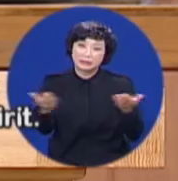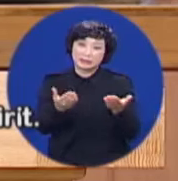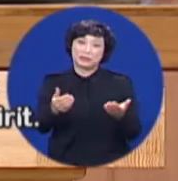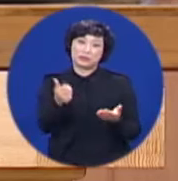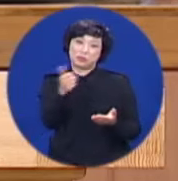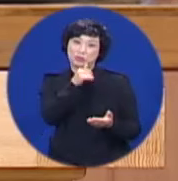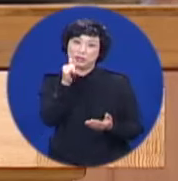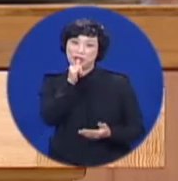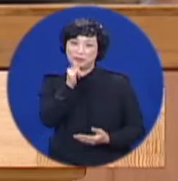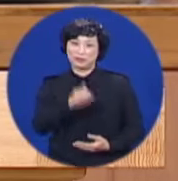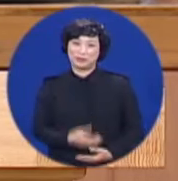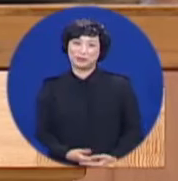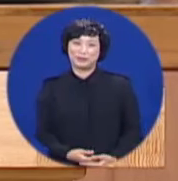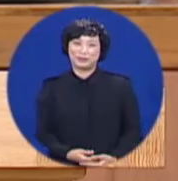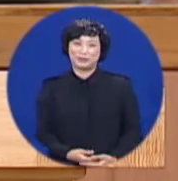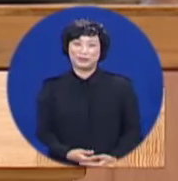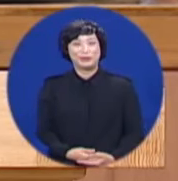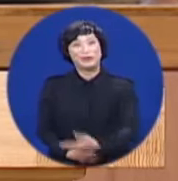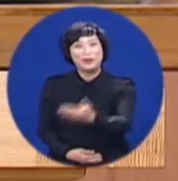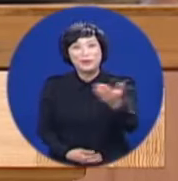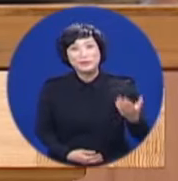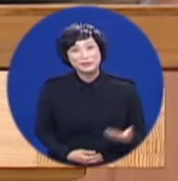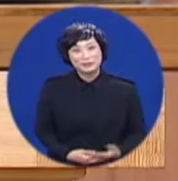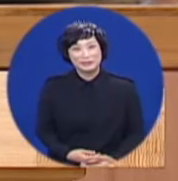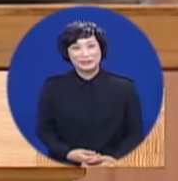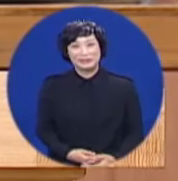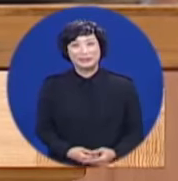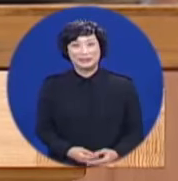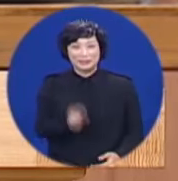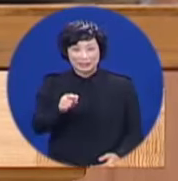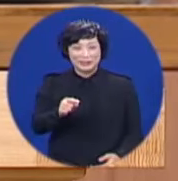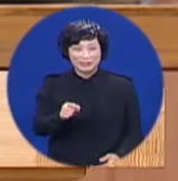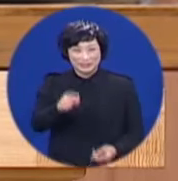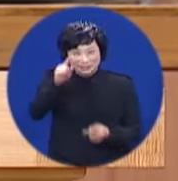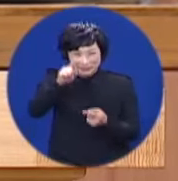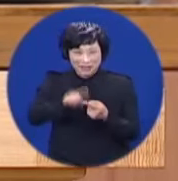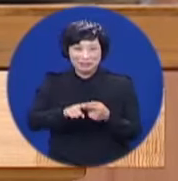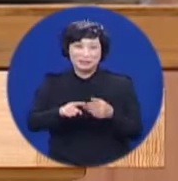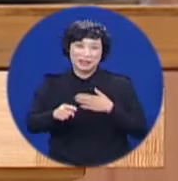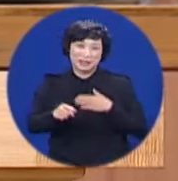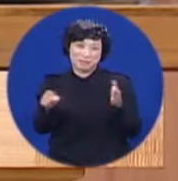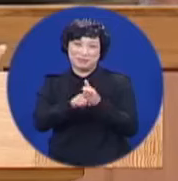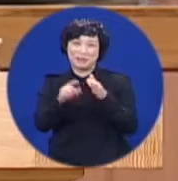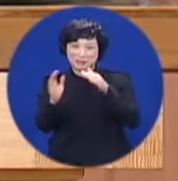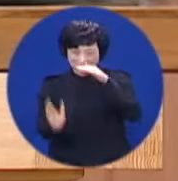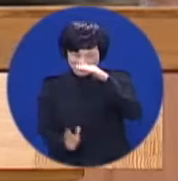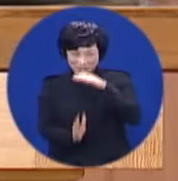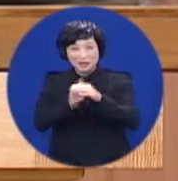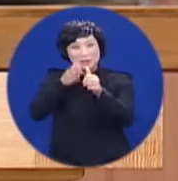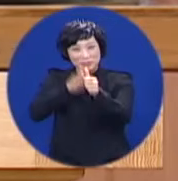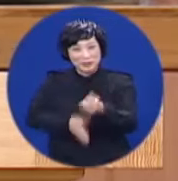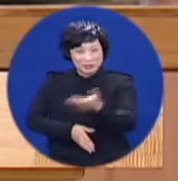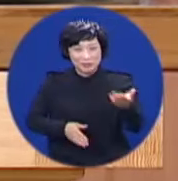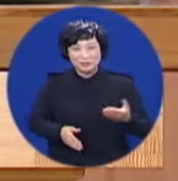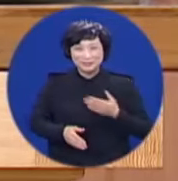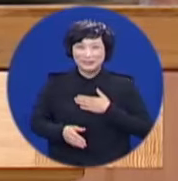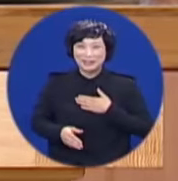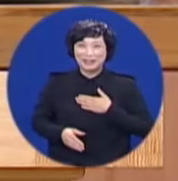현장입니다. 아멘. 여러분이요 여기까지 가십시오. 아멘. 난 성령